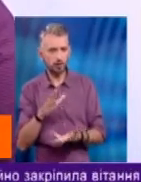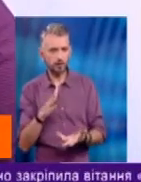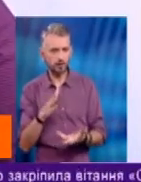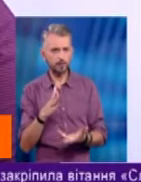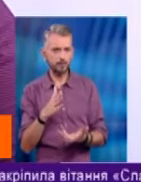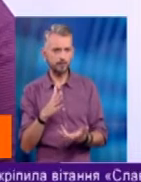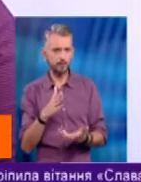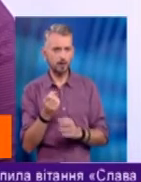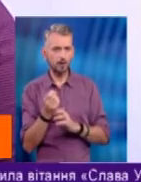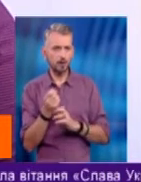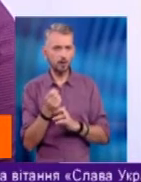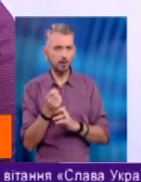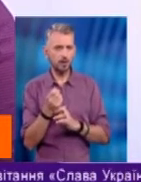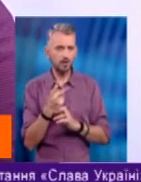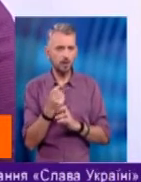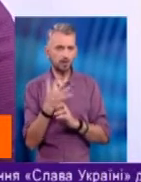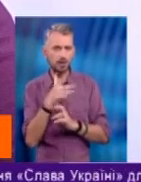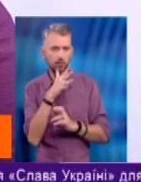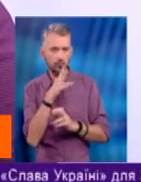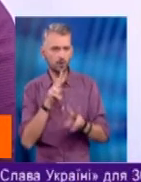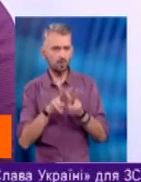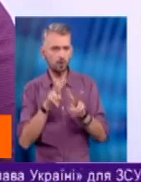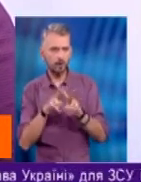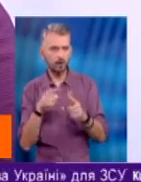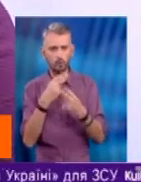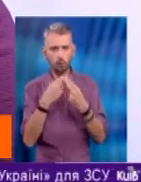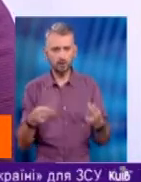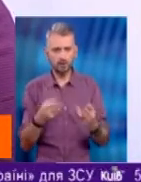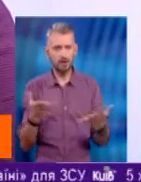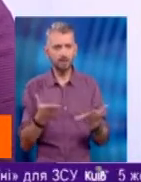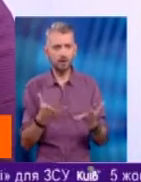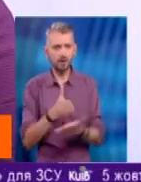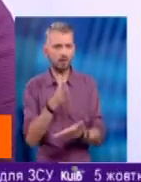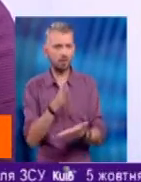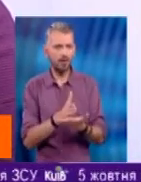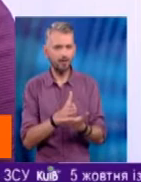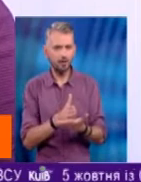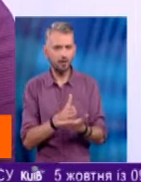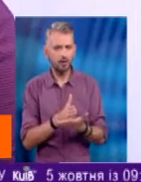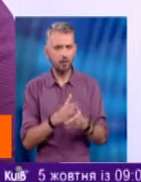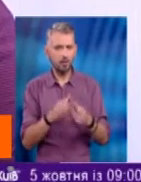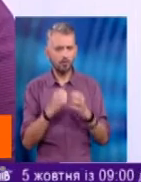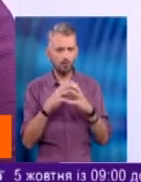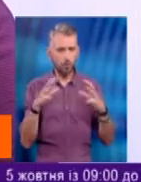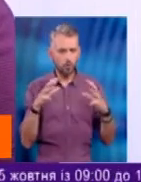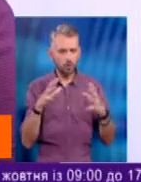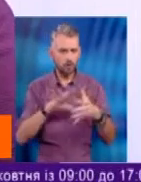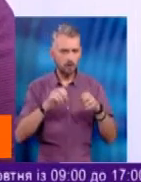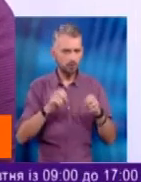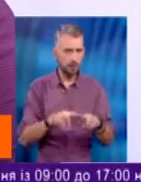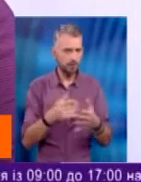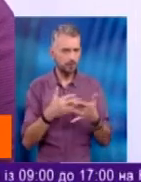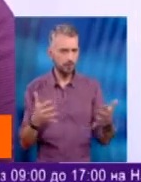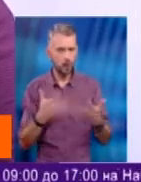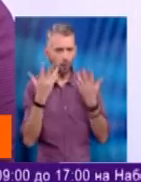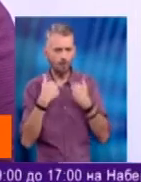12-15-річний Volkswagen або Mercedes, який має подушки безпеки і так далі, ну, і